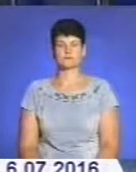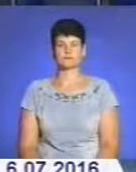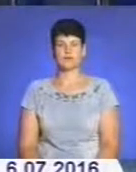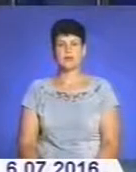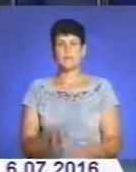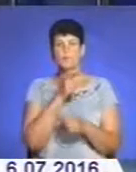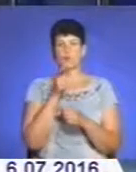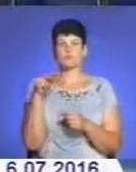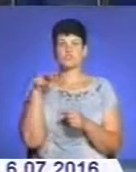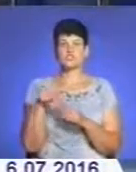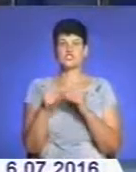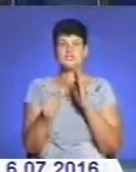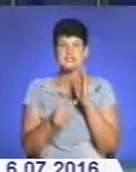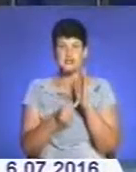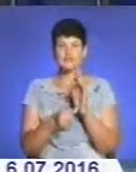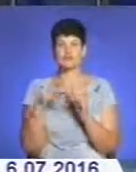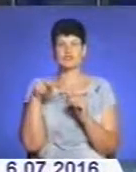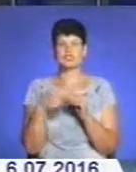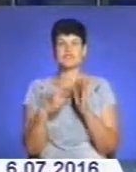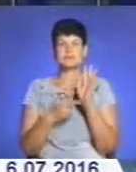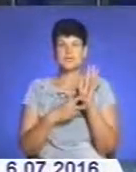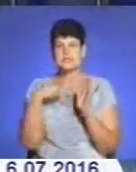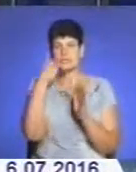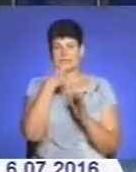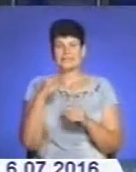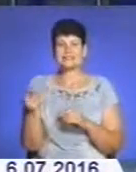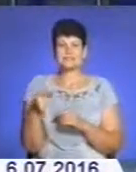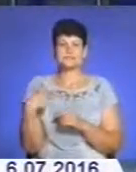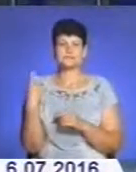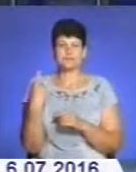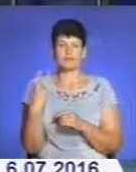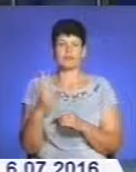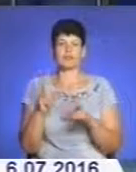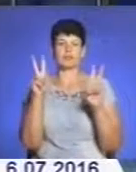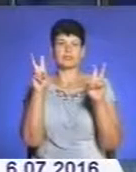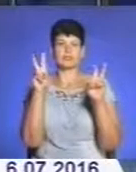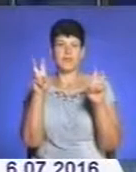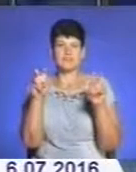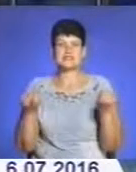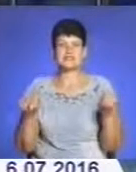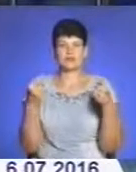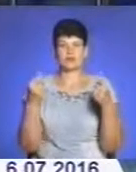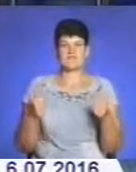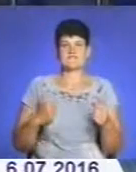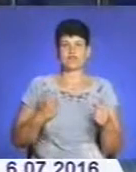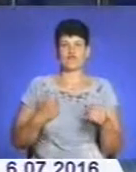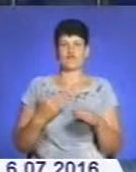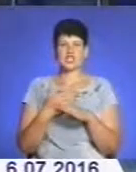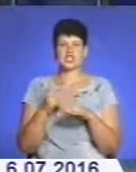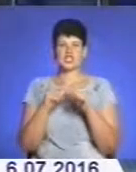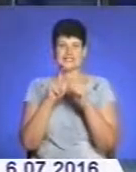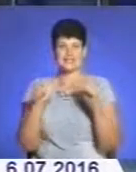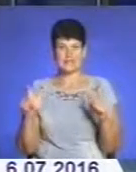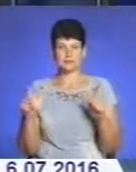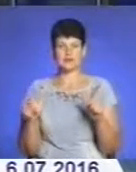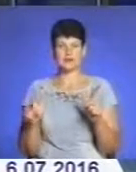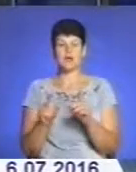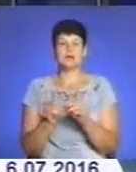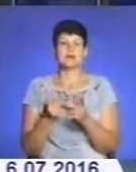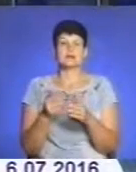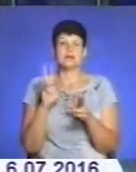Протягом 2016-2017 років на Тернопільщині тема пік – відновлення військових частин. Акцент на формуванні особового